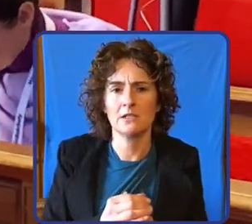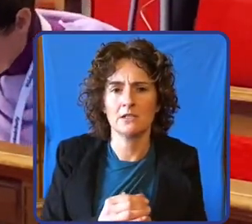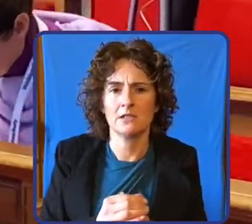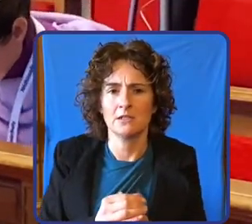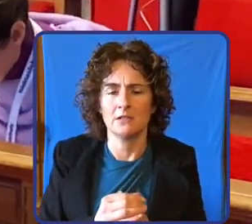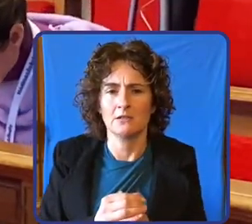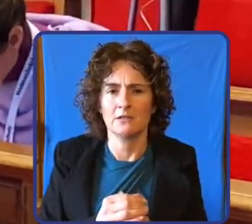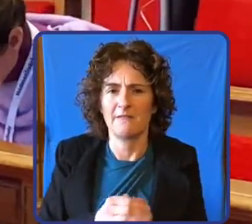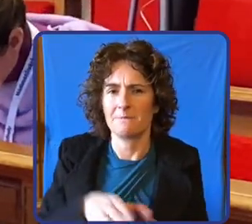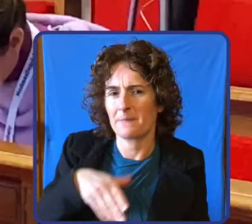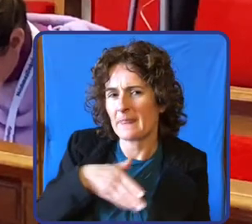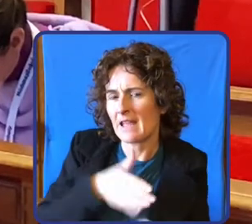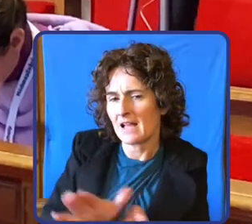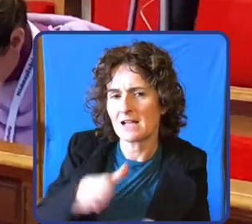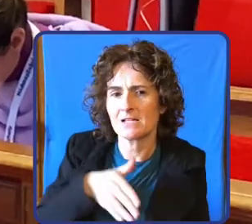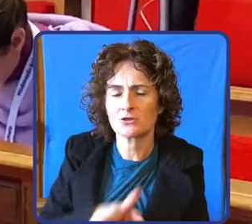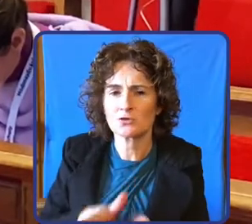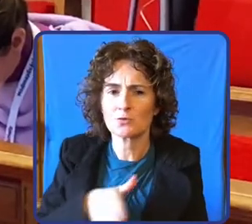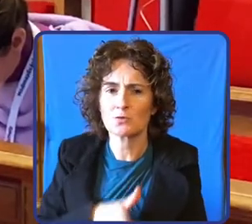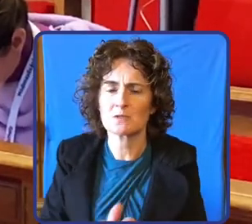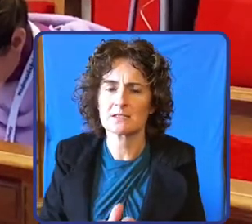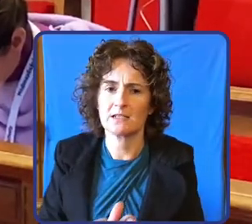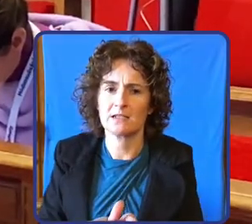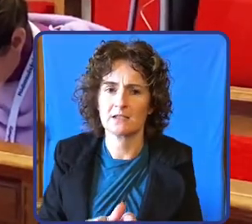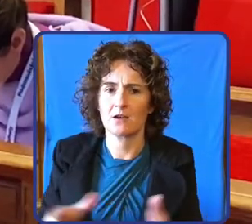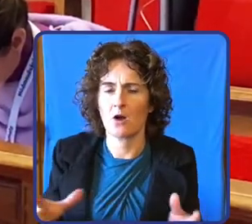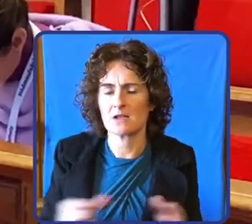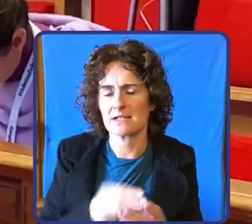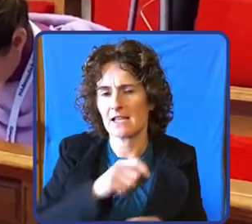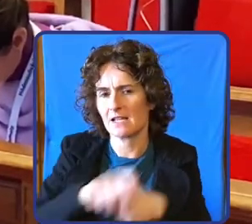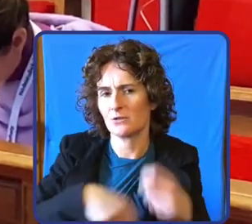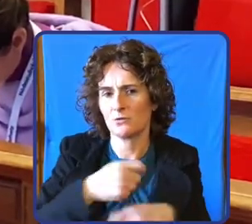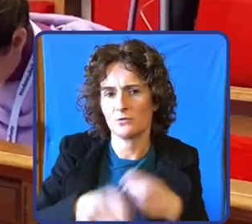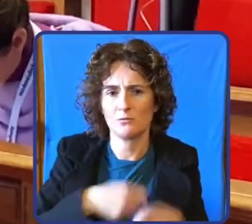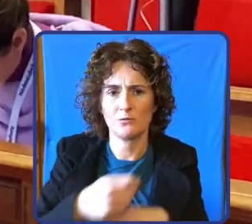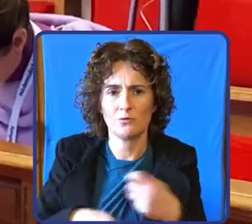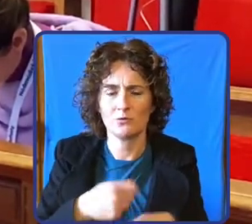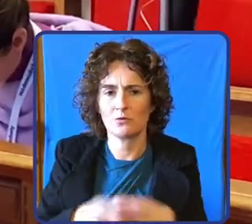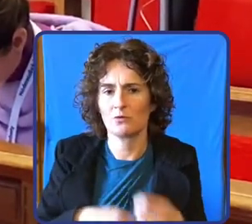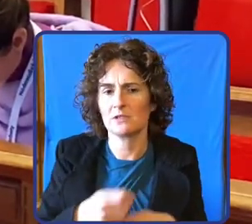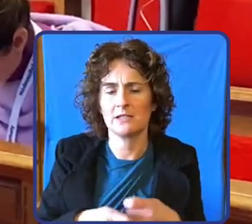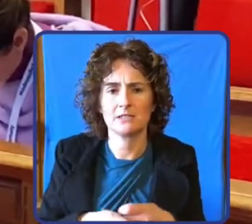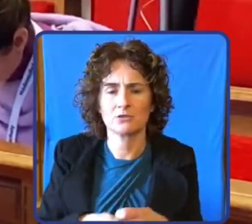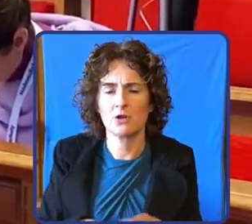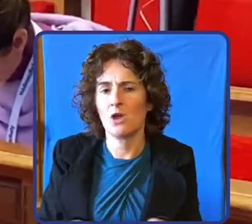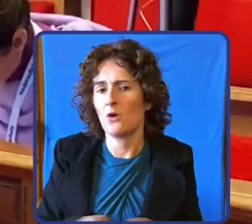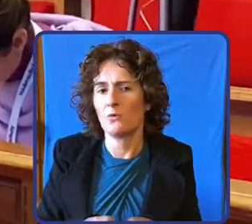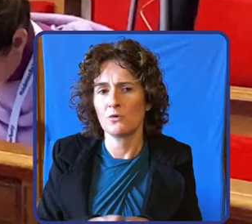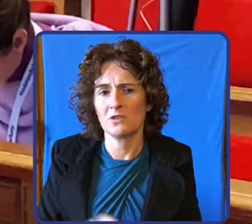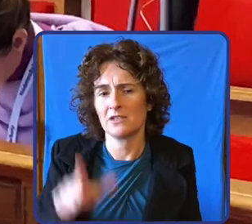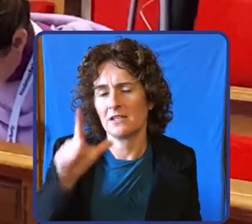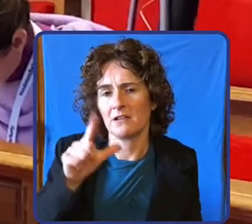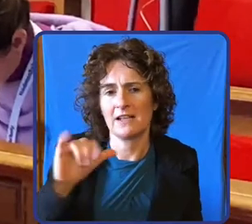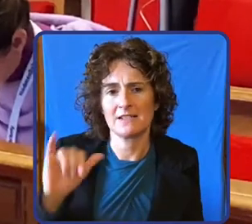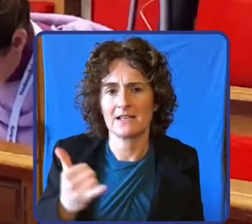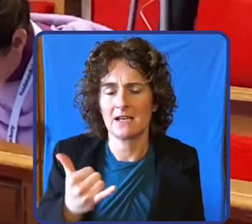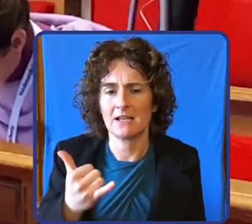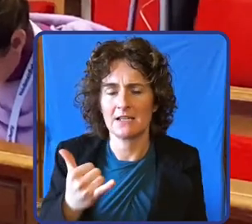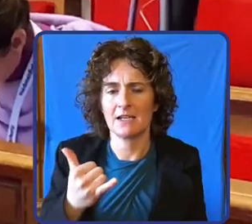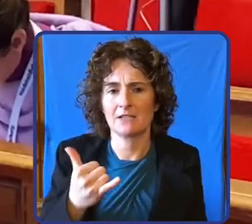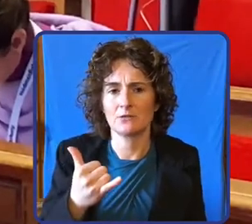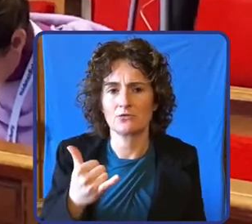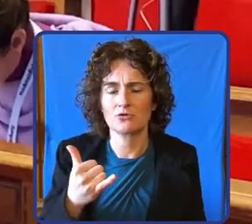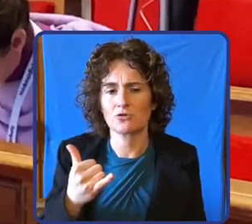ami országgyűlési képviselő úrral is kapcsolatos. Nem szabadott volna hagyni egy megindult